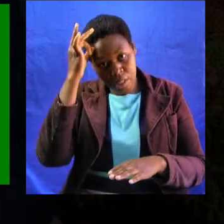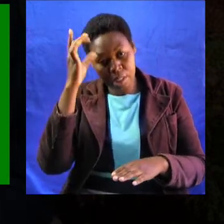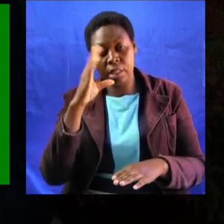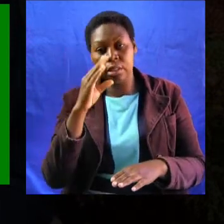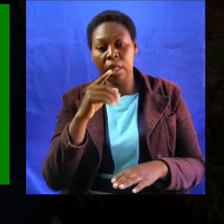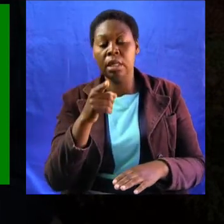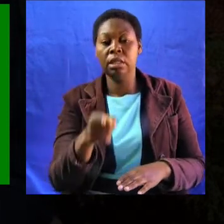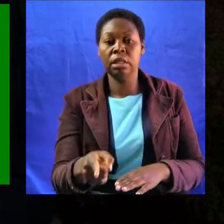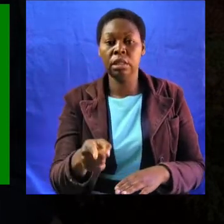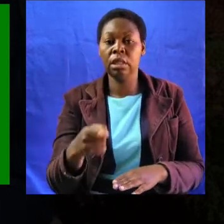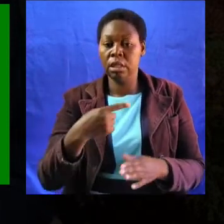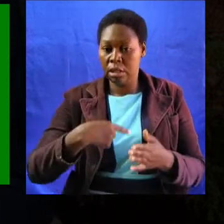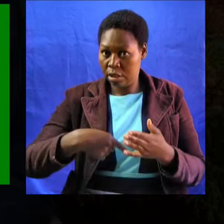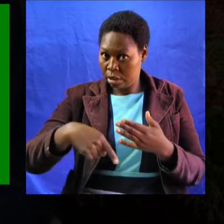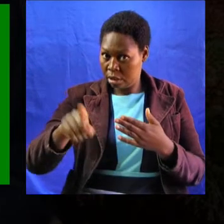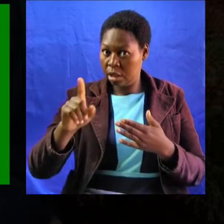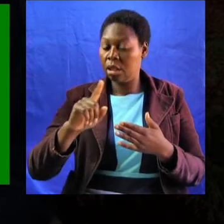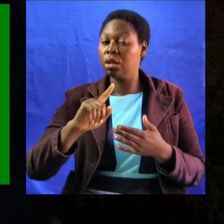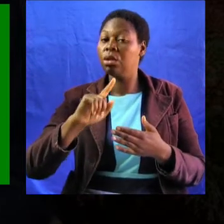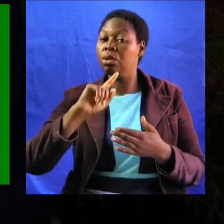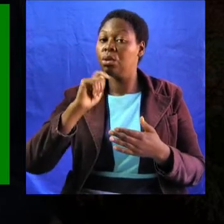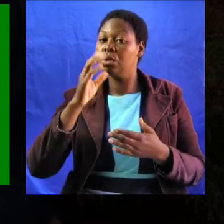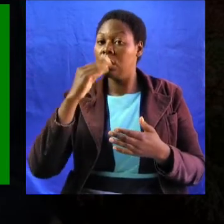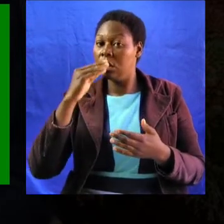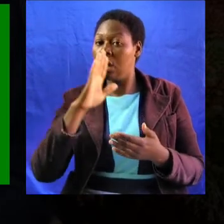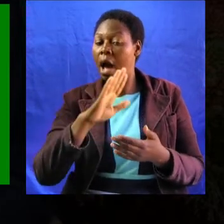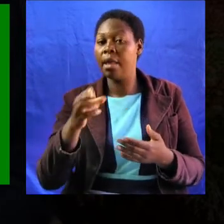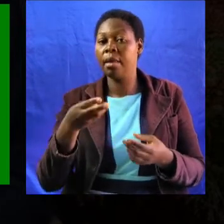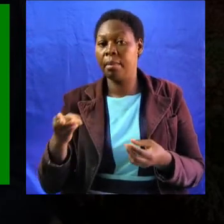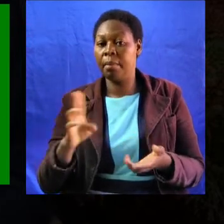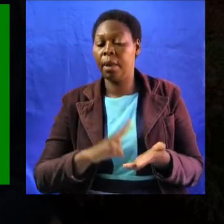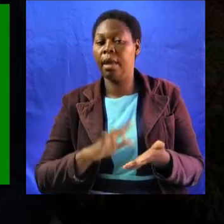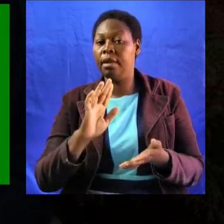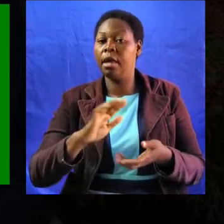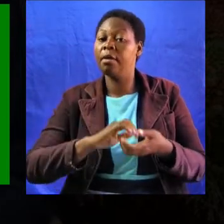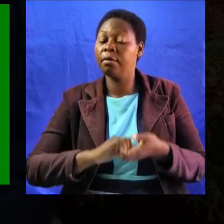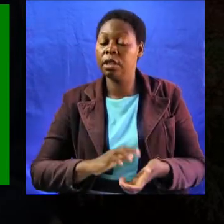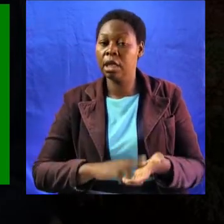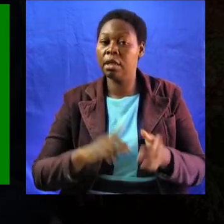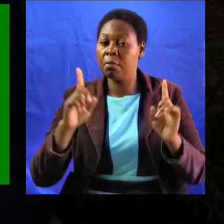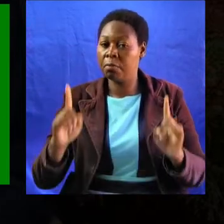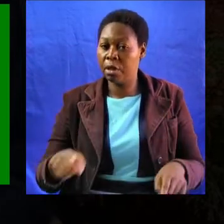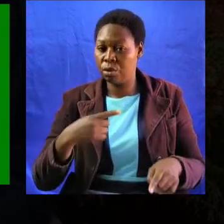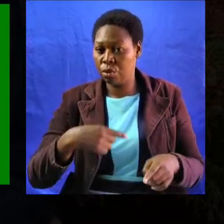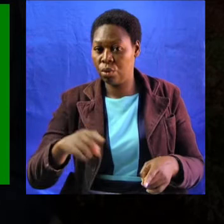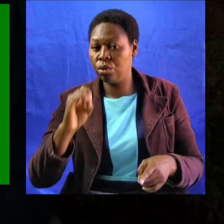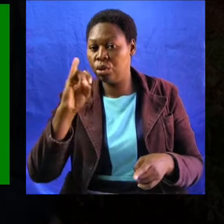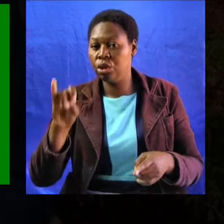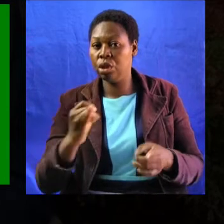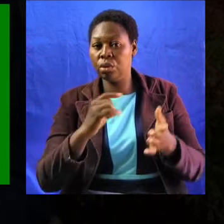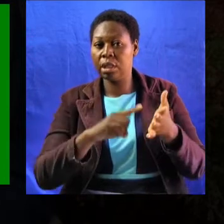rehumi naShimushai munyori neshamwari dzavo vakakurumidza kuenda Jerusarema